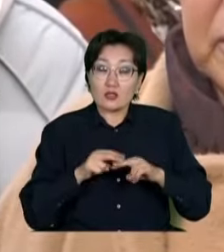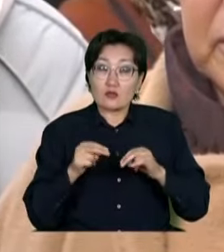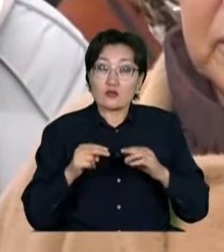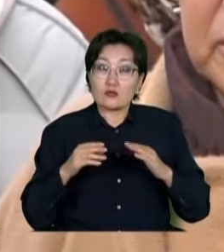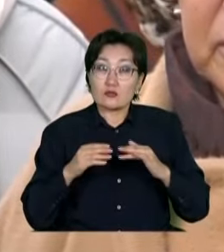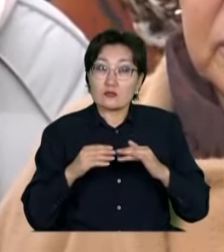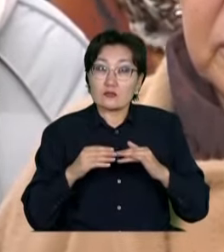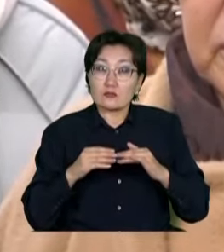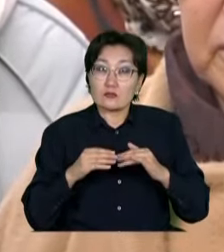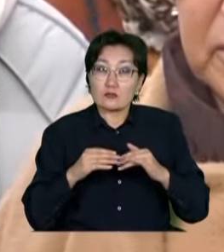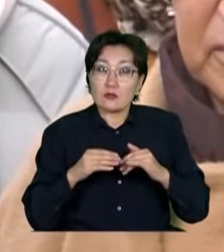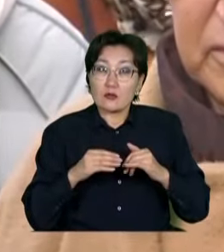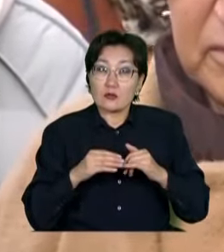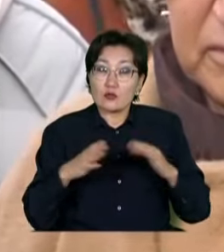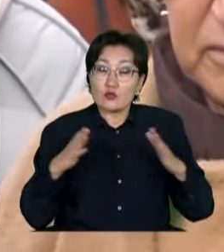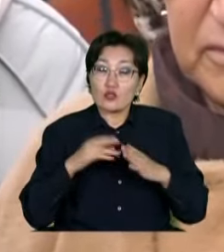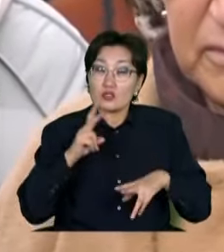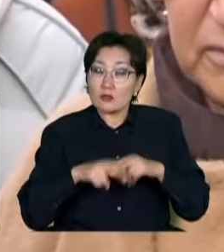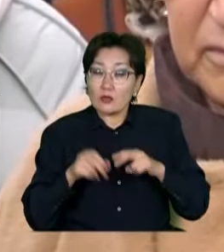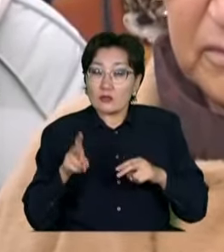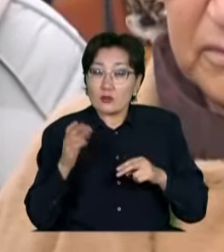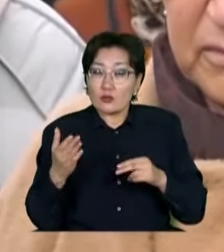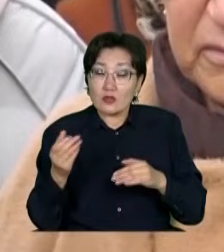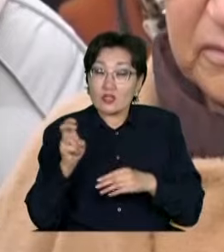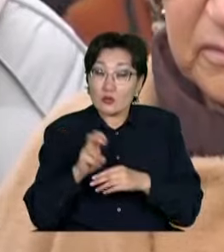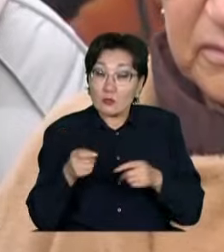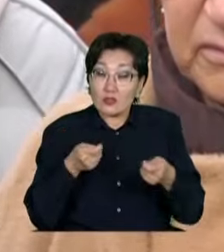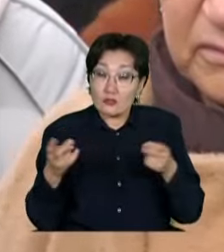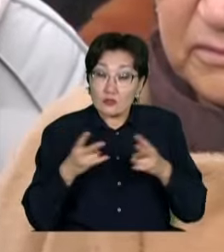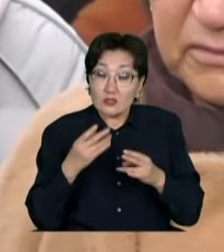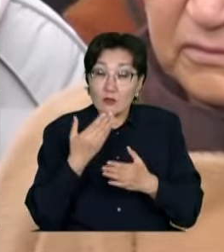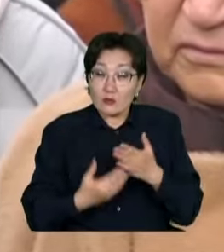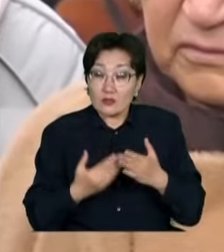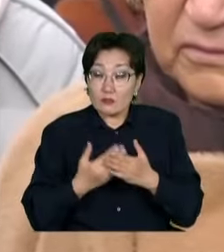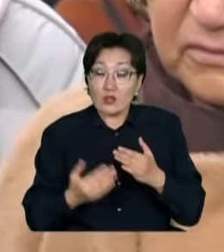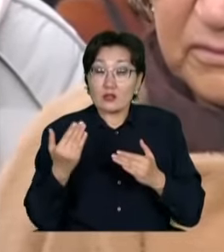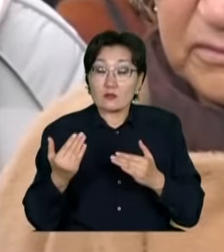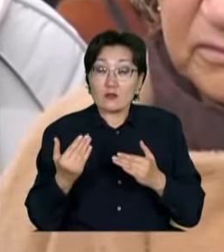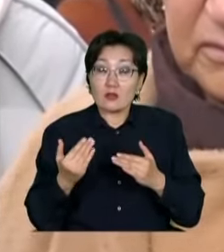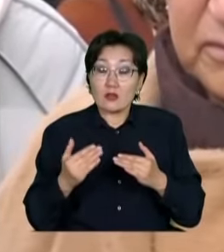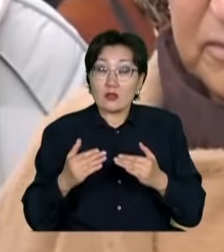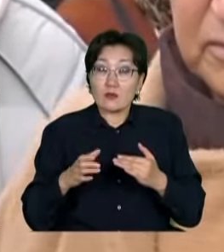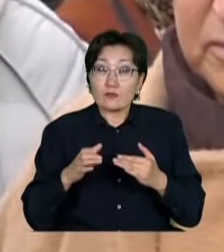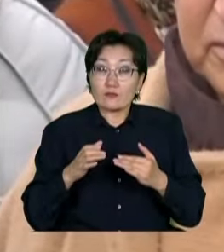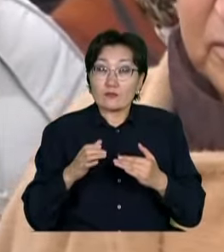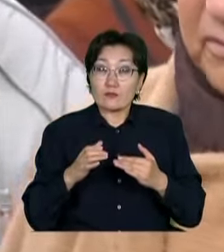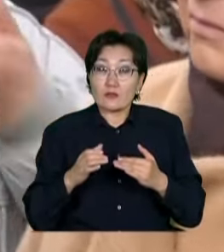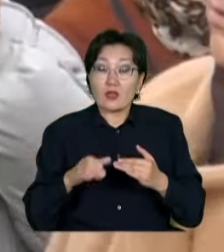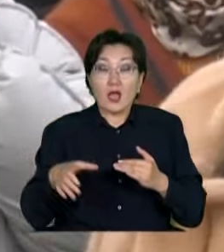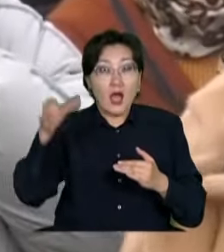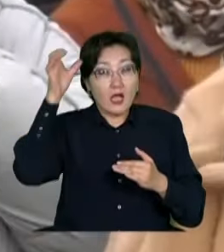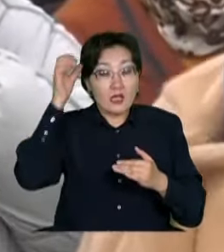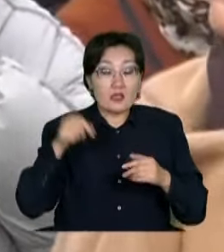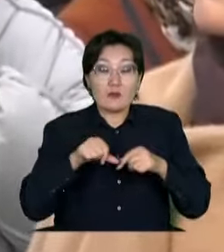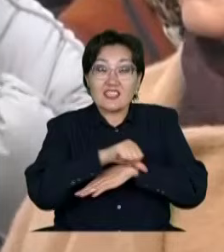атыр. Қалай қарайсыздар? Или болмаса келіп ақылдасу керек еді. Ол төбеден отырып алып, жаңағы академиктер оны сызған дейді, анау сызған